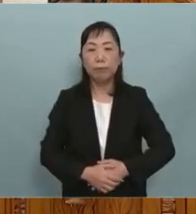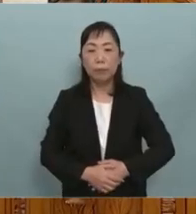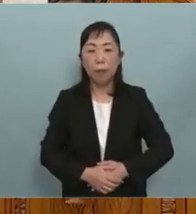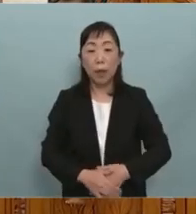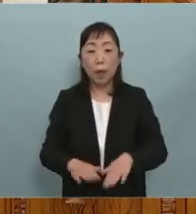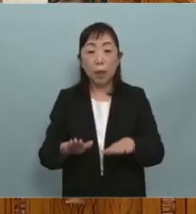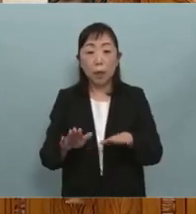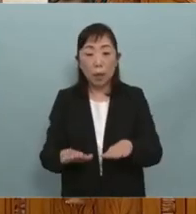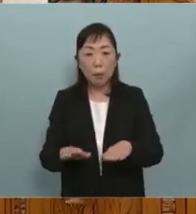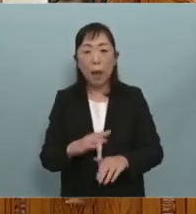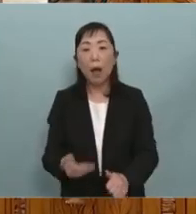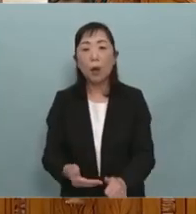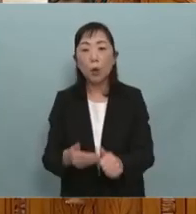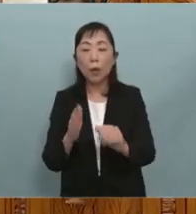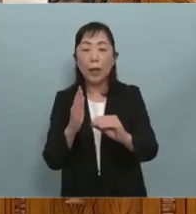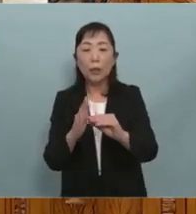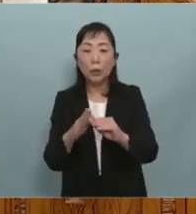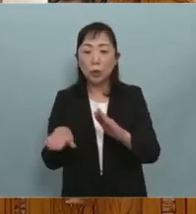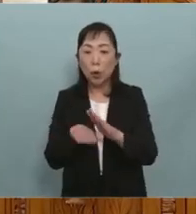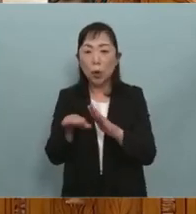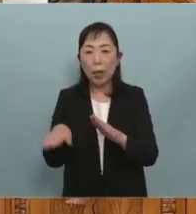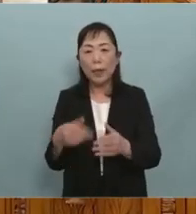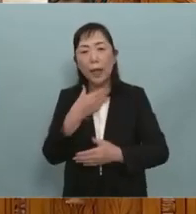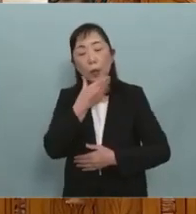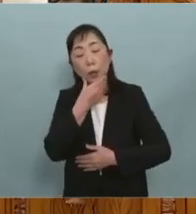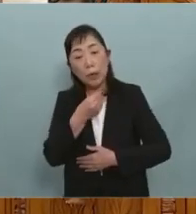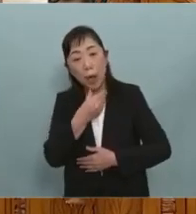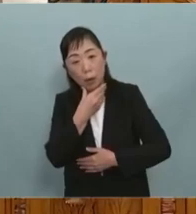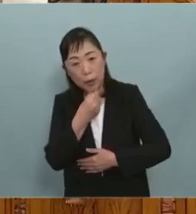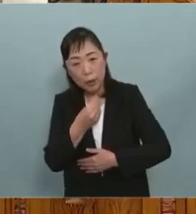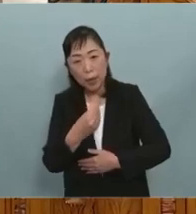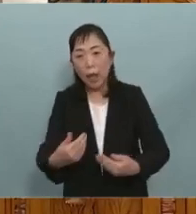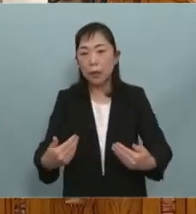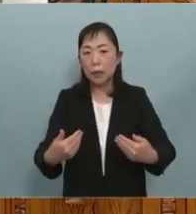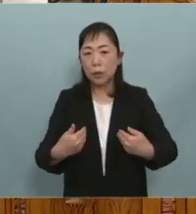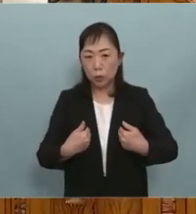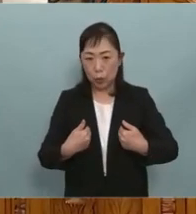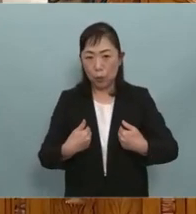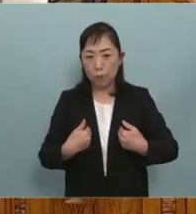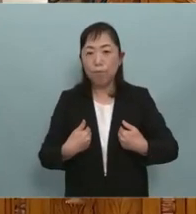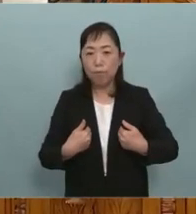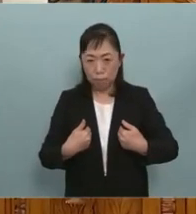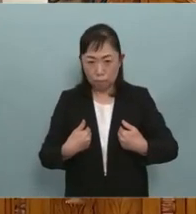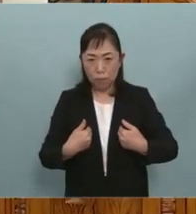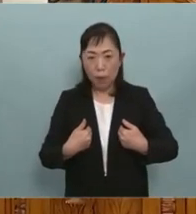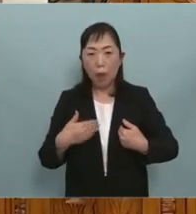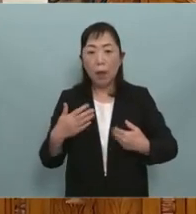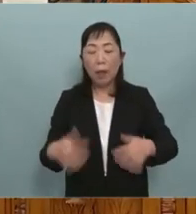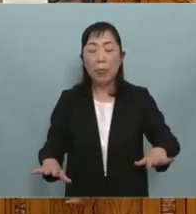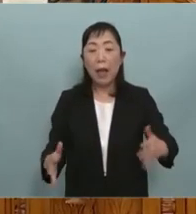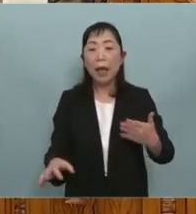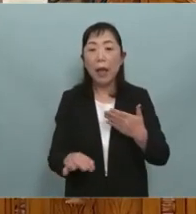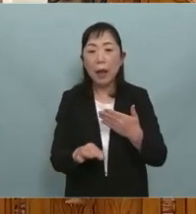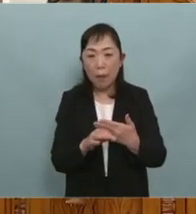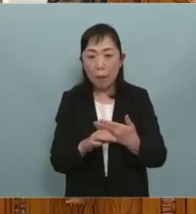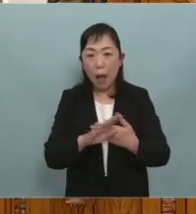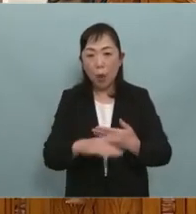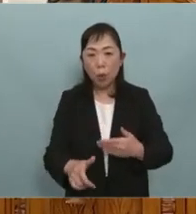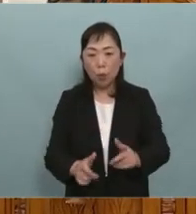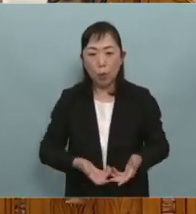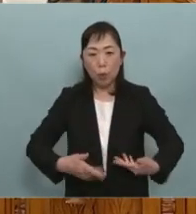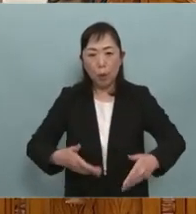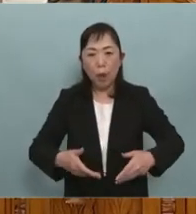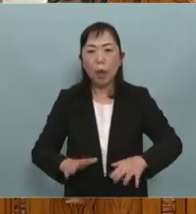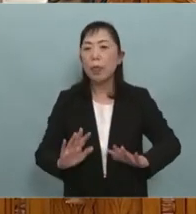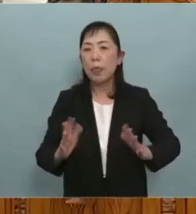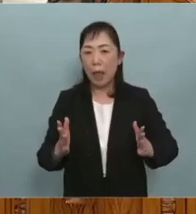今の子育て世代が幸せでなければ少子化の克服はありません子育て世帯の意見